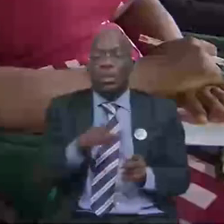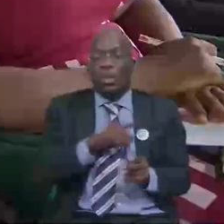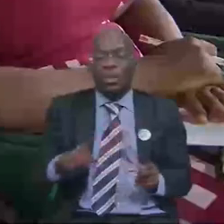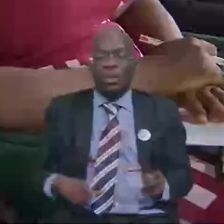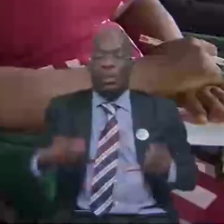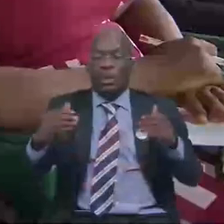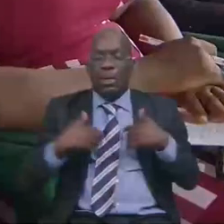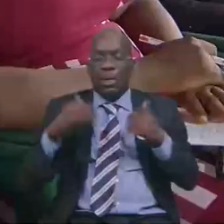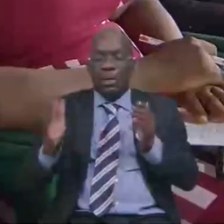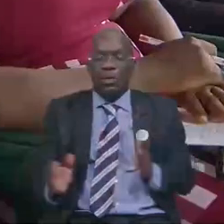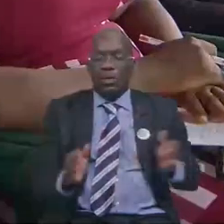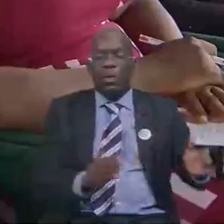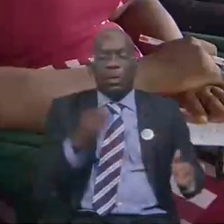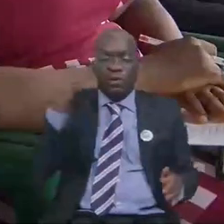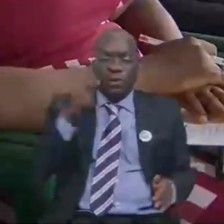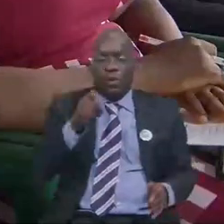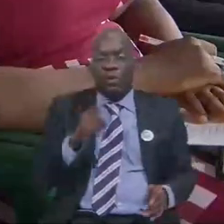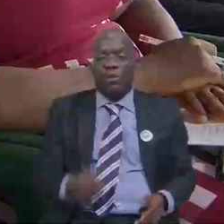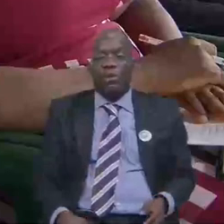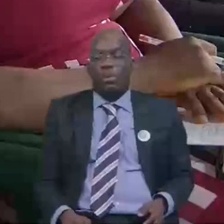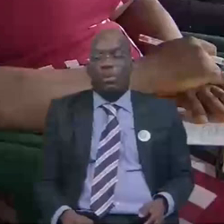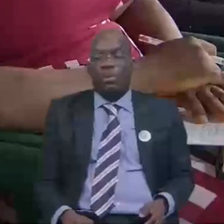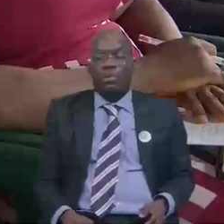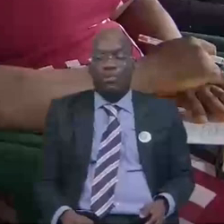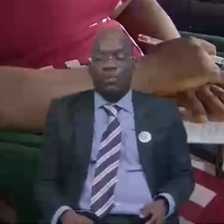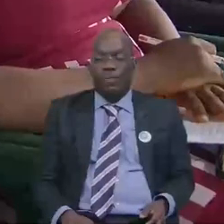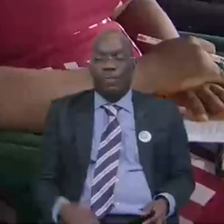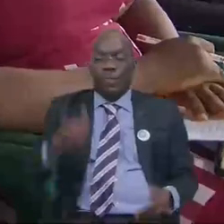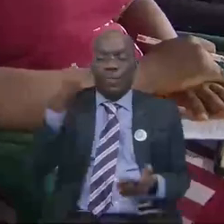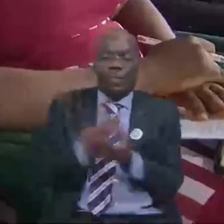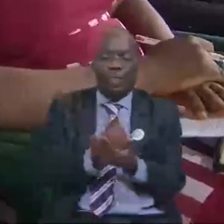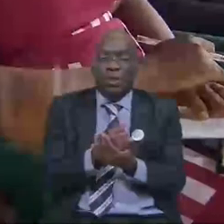établi pour toi AMEN